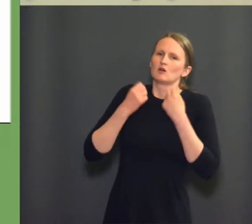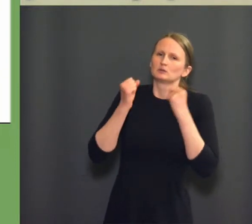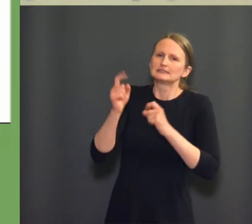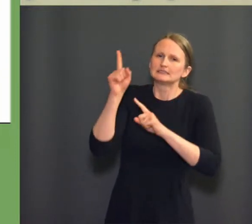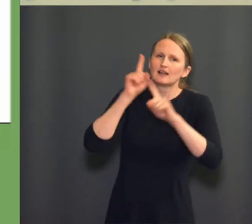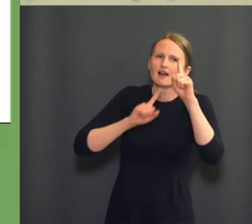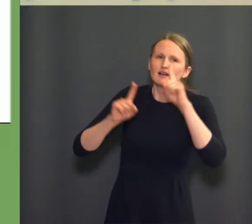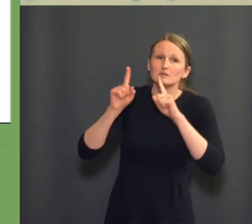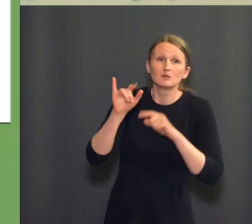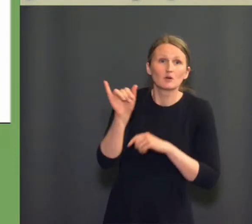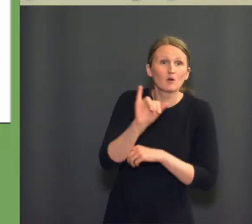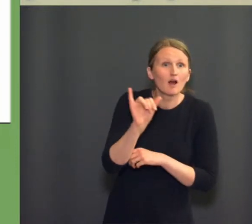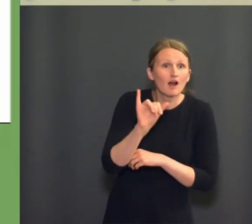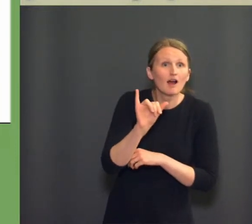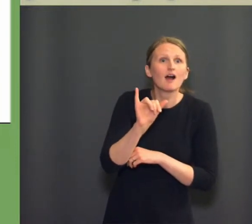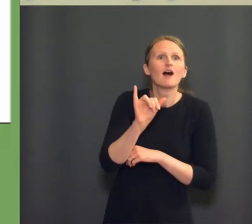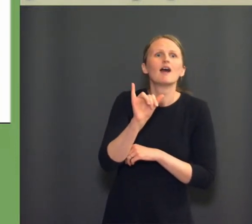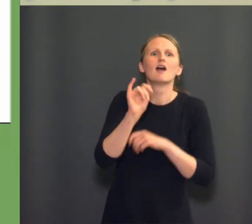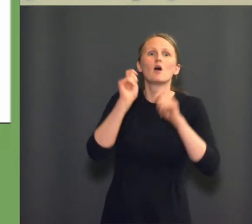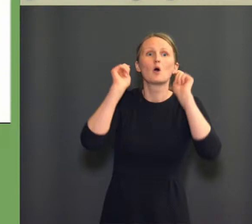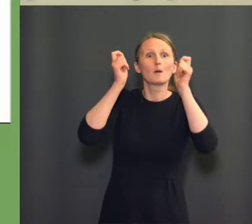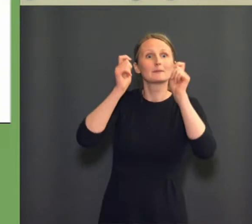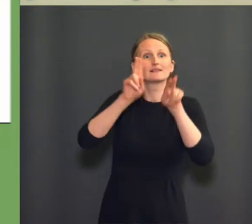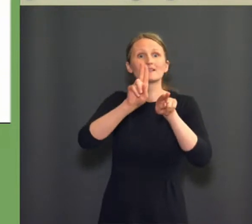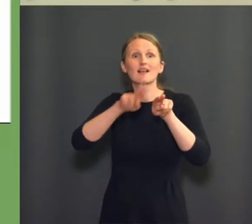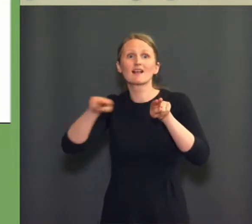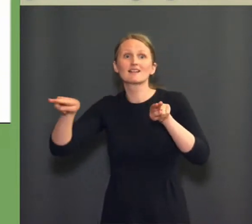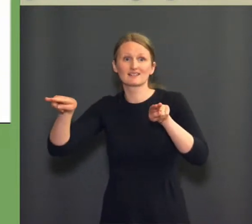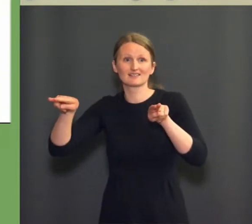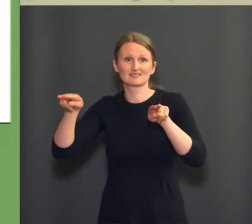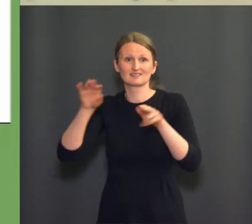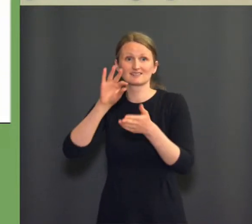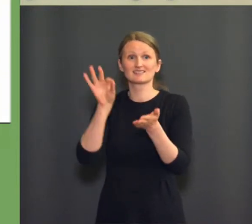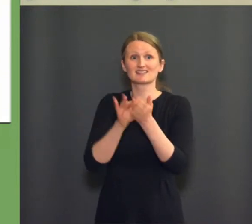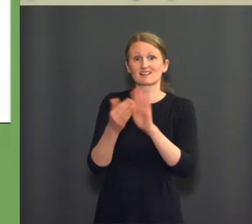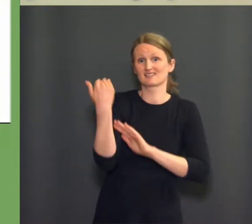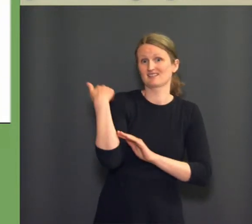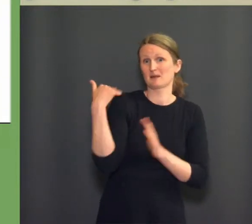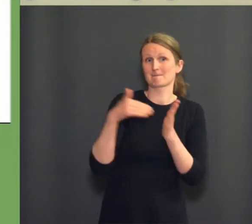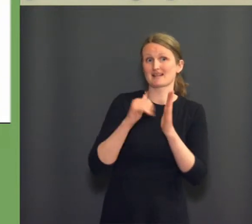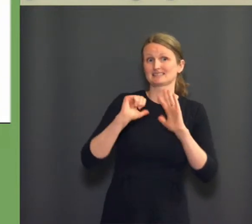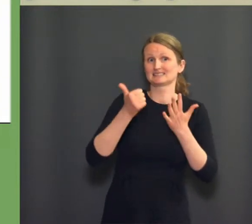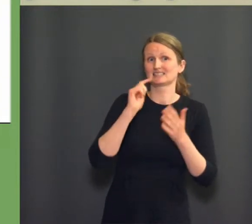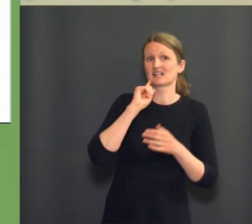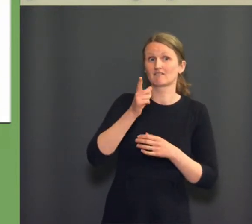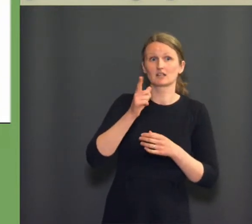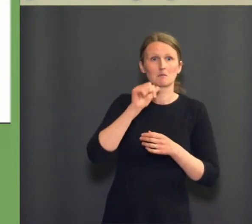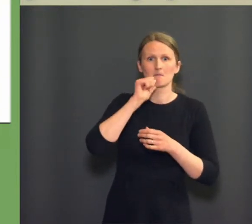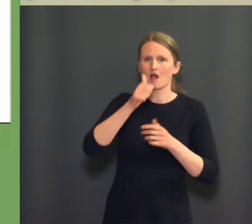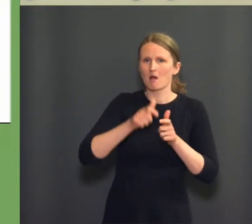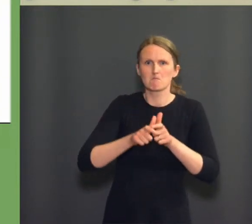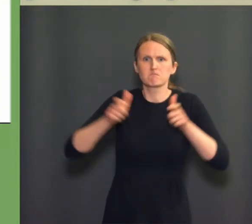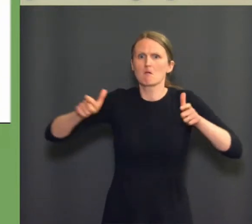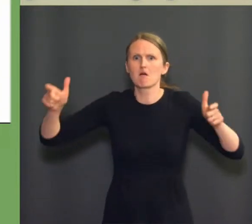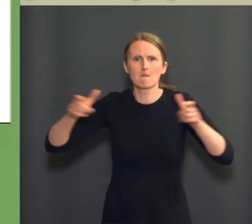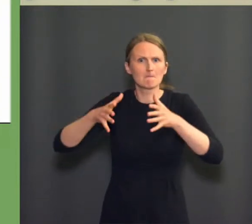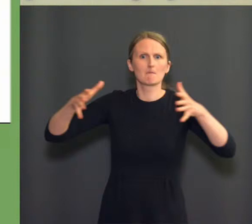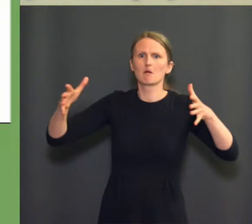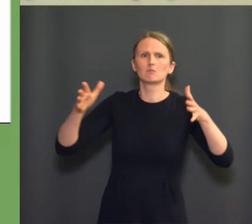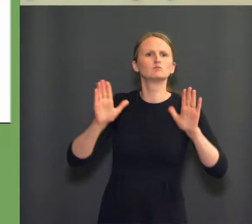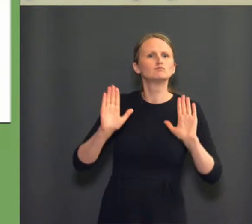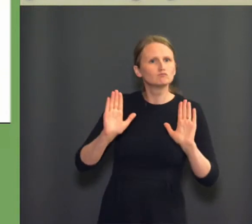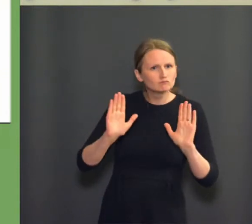pas augmenté depuis le mardi 6 avril. Ce mardi 6 avril, nous avions 3166